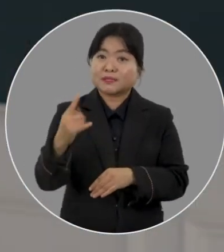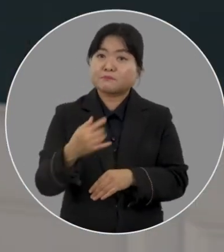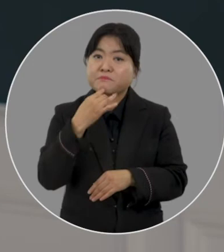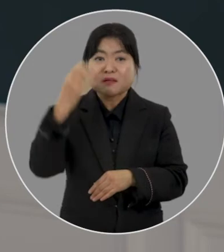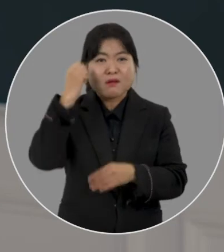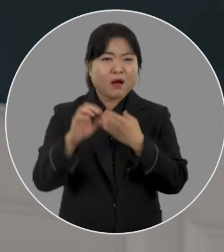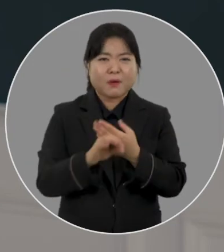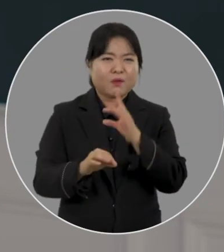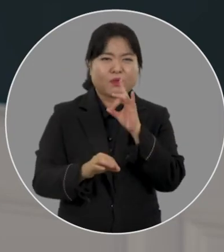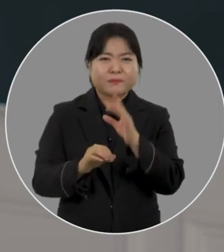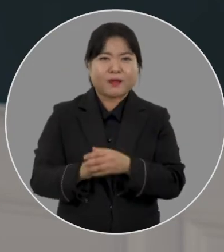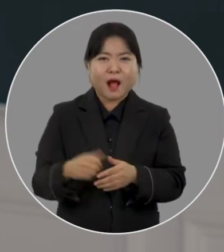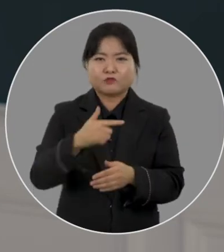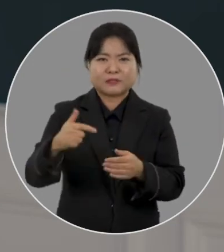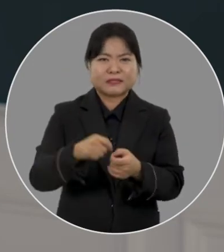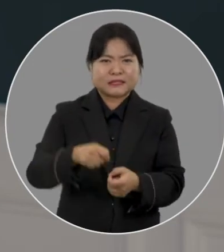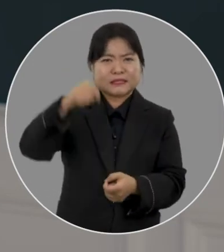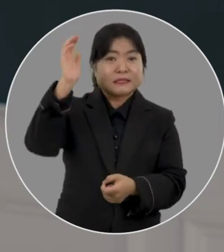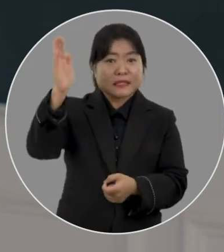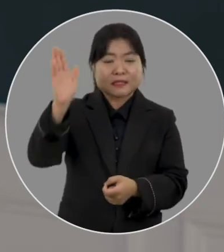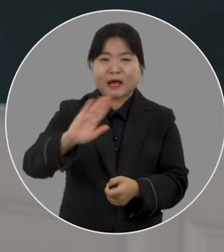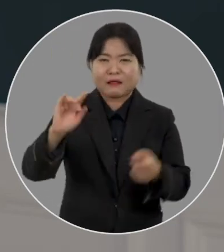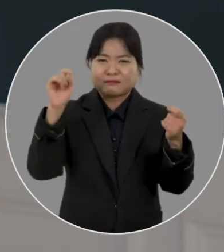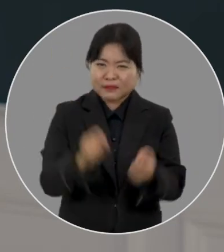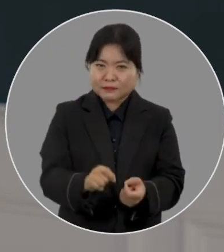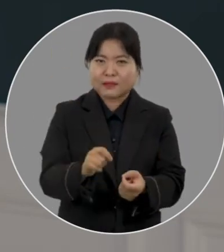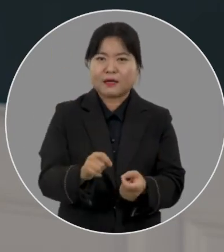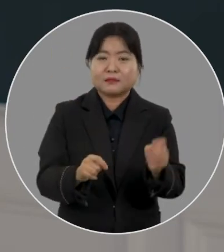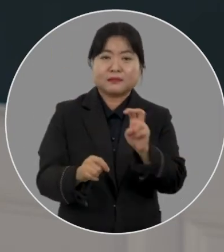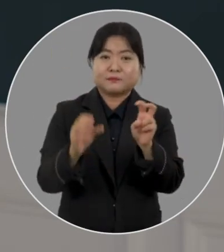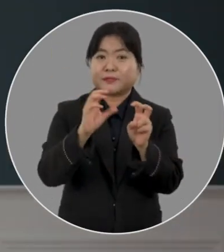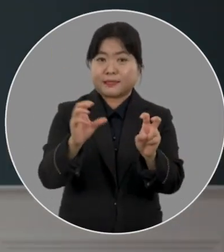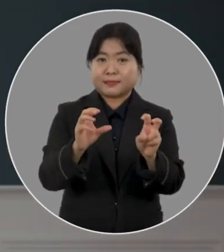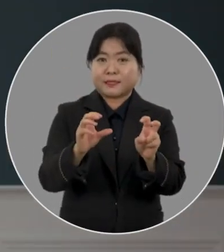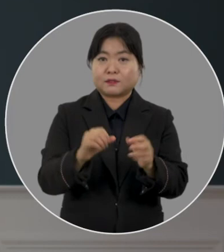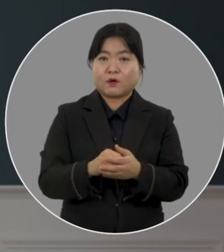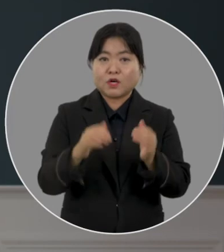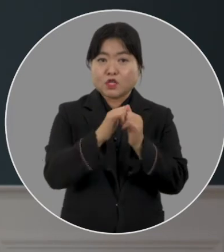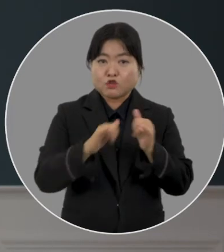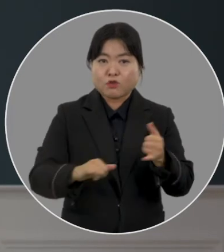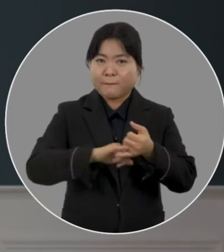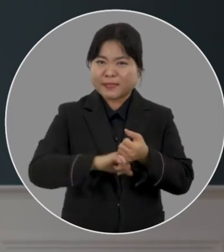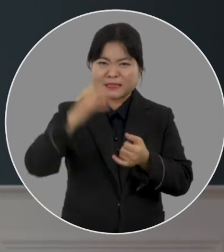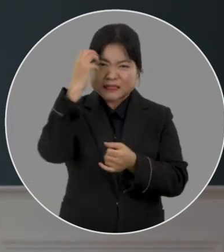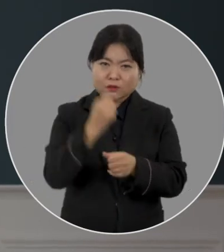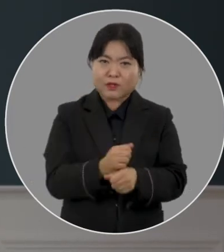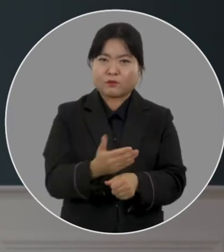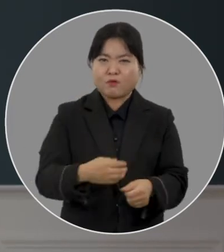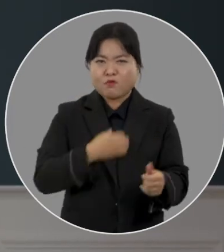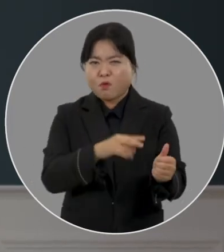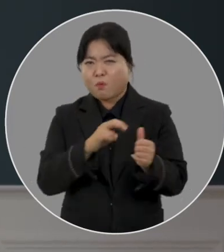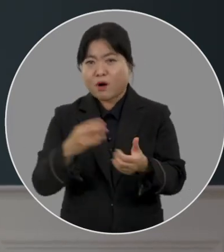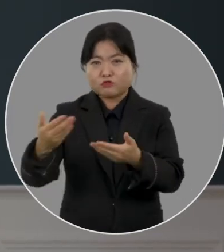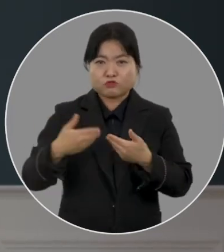안 됩니다. 아주 긴 얘기는 하지 않겠습니다만 20세기가 와서도 인류가 반드시 기억해야 될